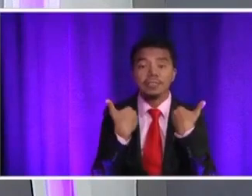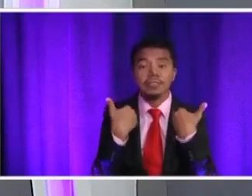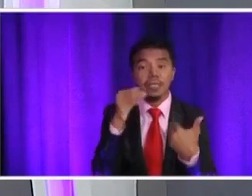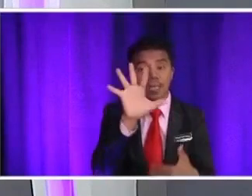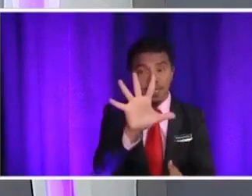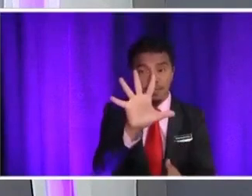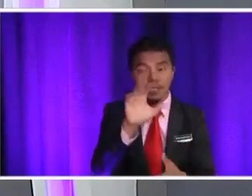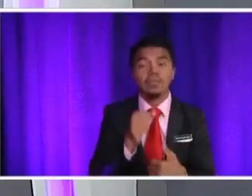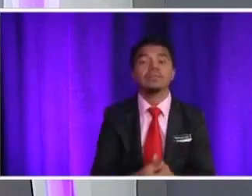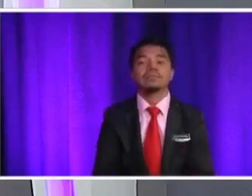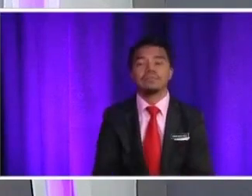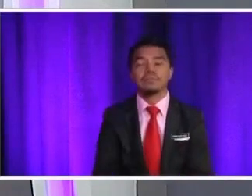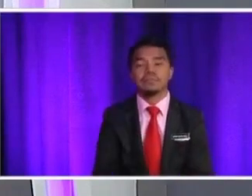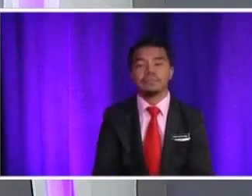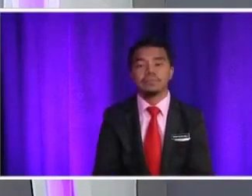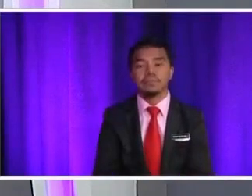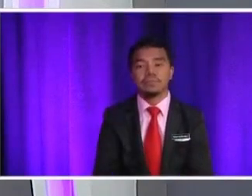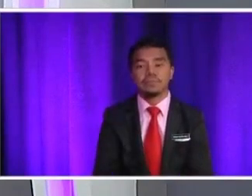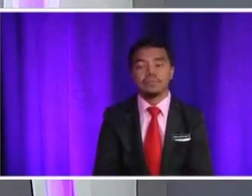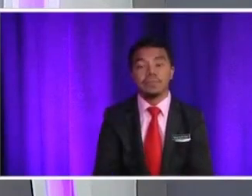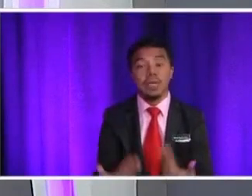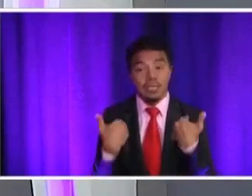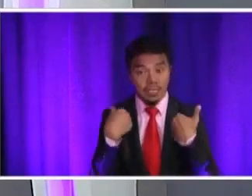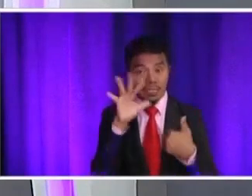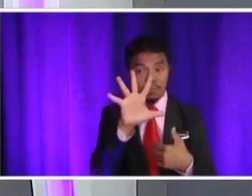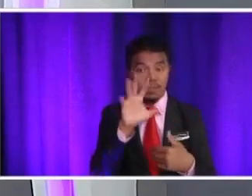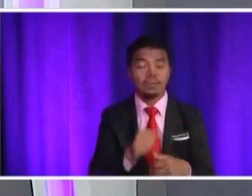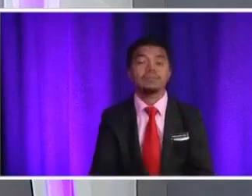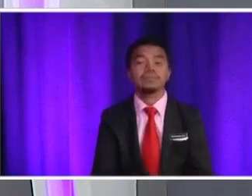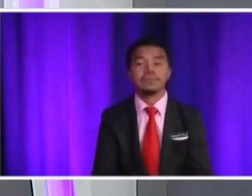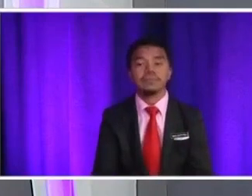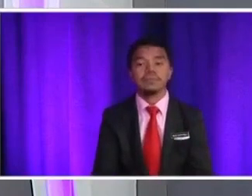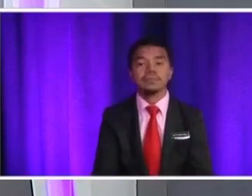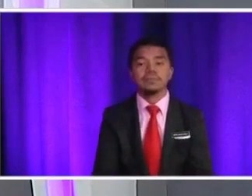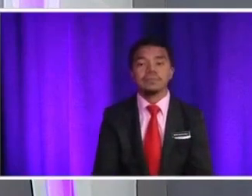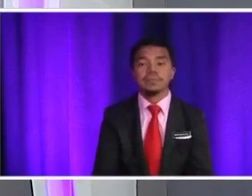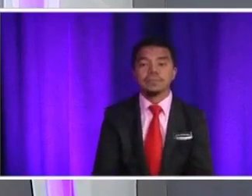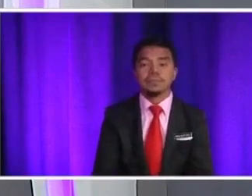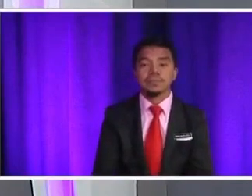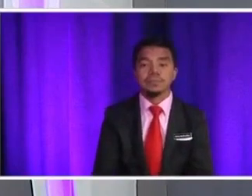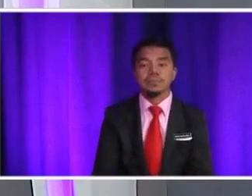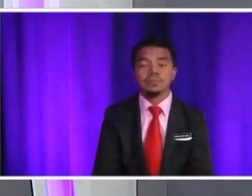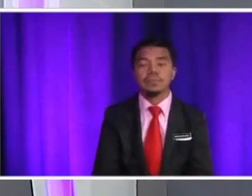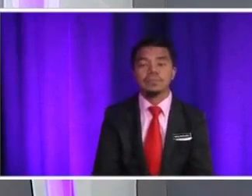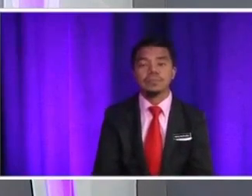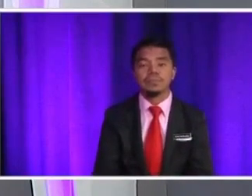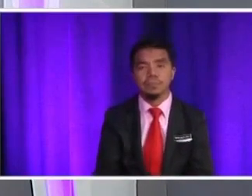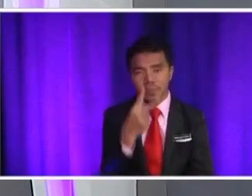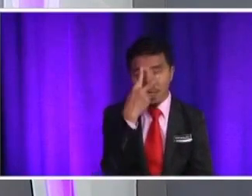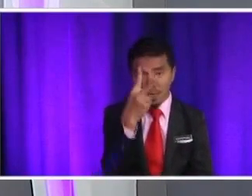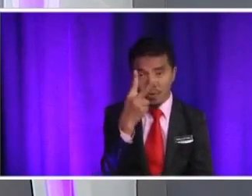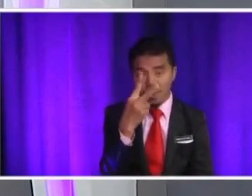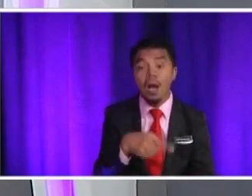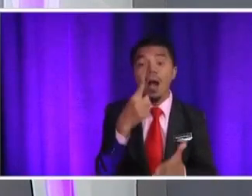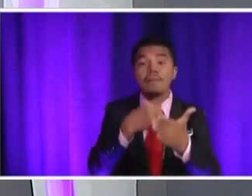infrastruktur dan ruang niaga, pemasaran, penyelidikan dan pembangunan. Ada lima dan ini soalan minta bidang pemasaran, maka berilah